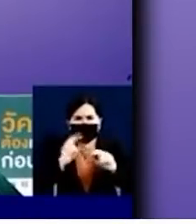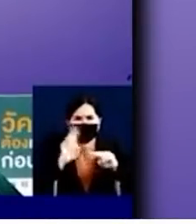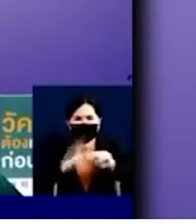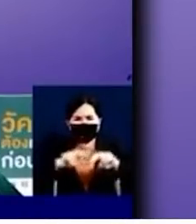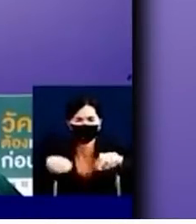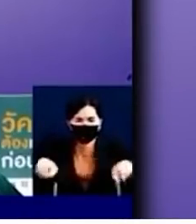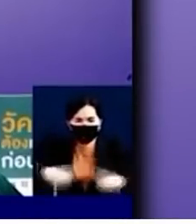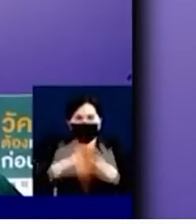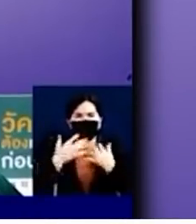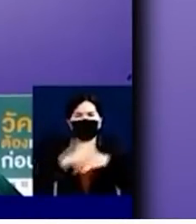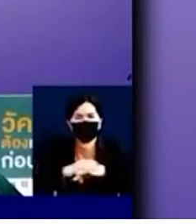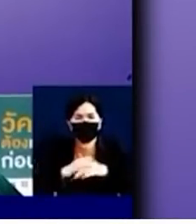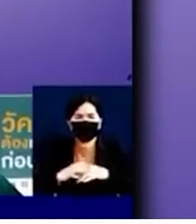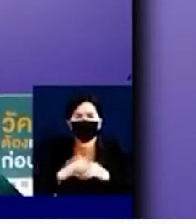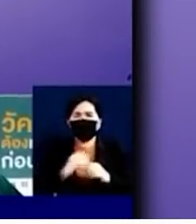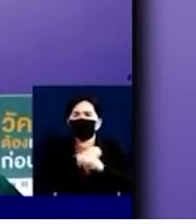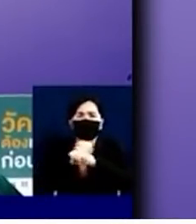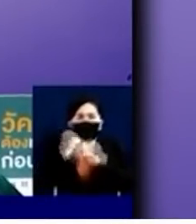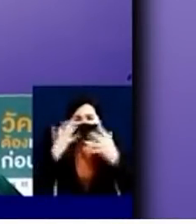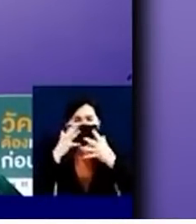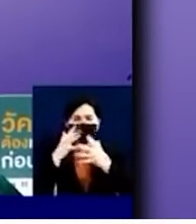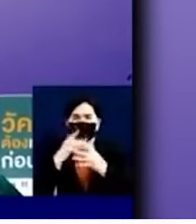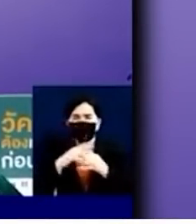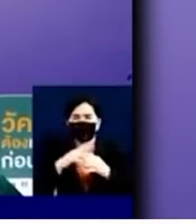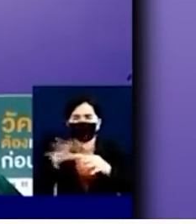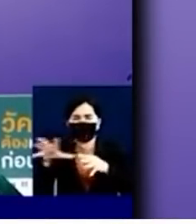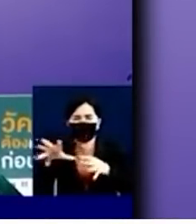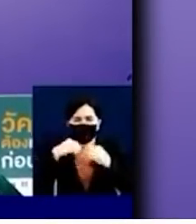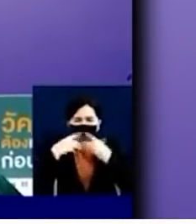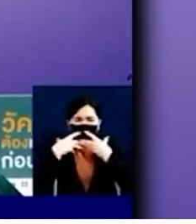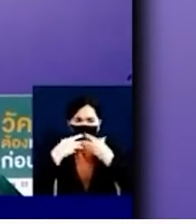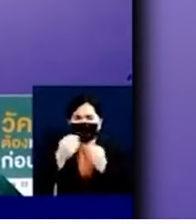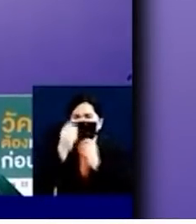เสี่ยงโควิดอันนี้มาจากสบค.นะคะ การตั้งว